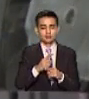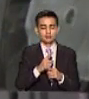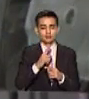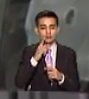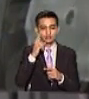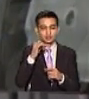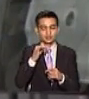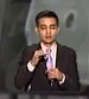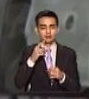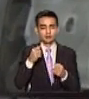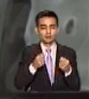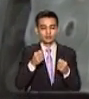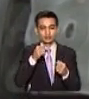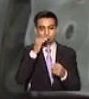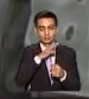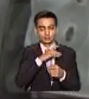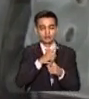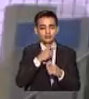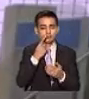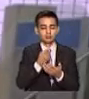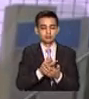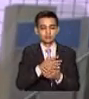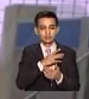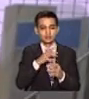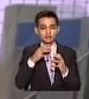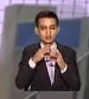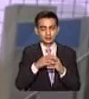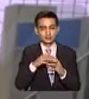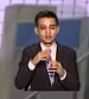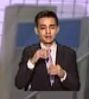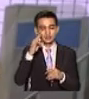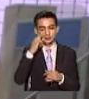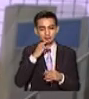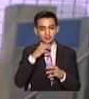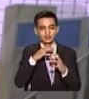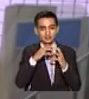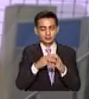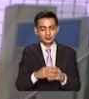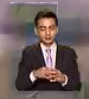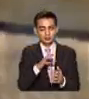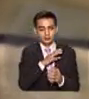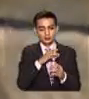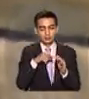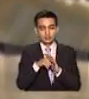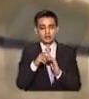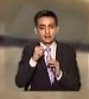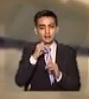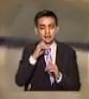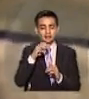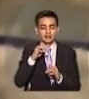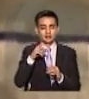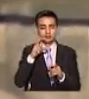полетела, и корабль потерял управление. Капсула с экипажем приземлилась в казахстанской степи. Космонавт Алексей Овчинин и астронавт Ник